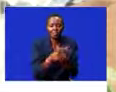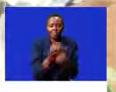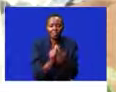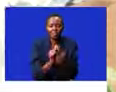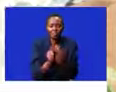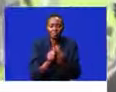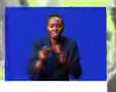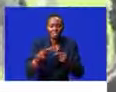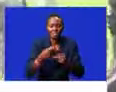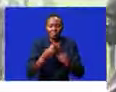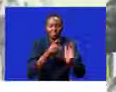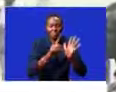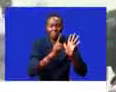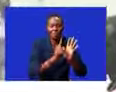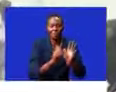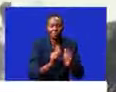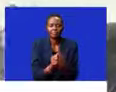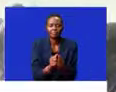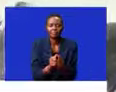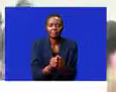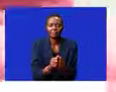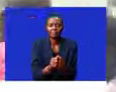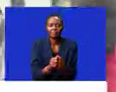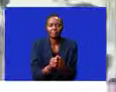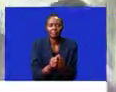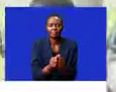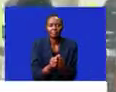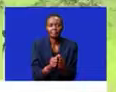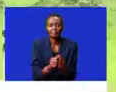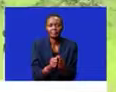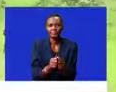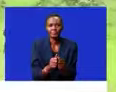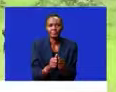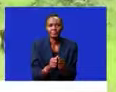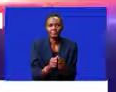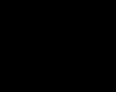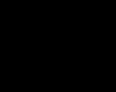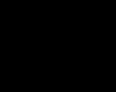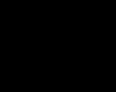olo lon biro chulo. Nekala TV kawuok e kaunti ma Kisumu and Landa Godfrey.